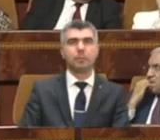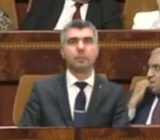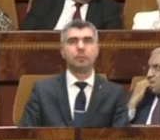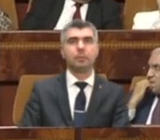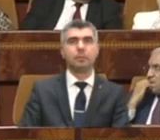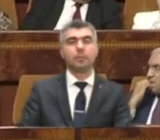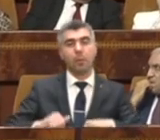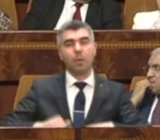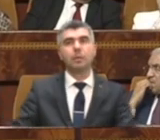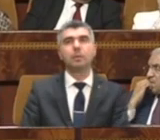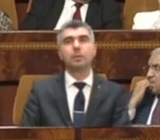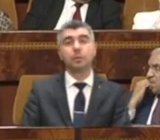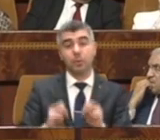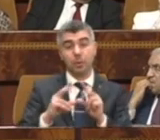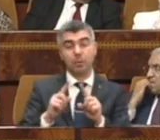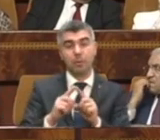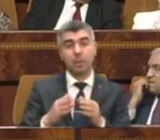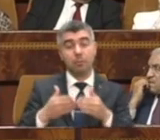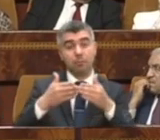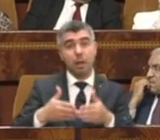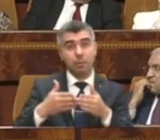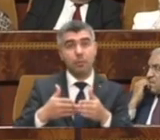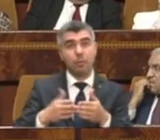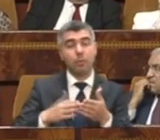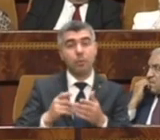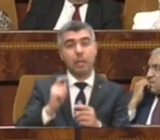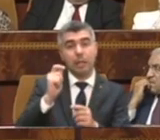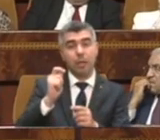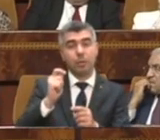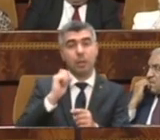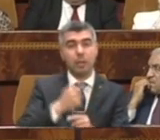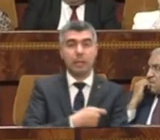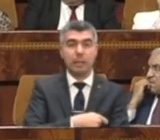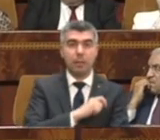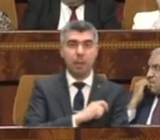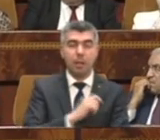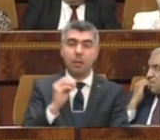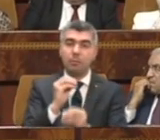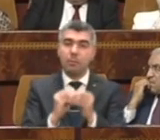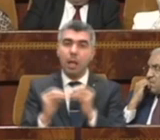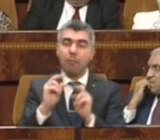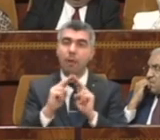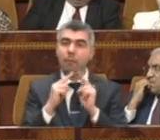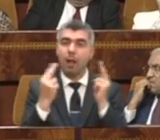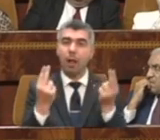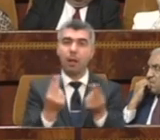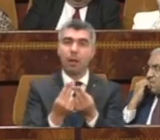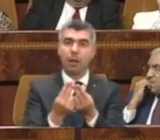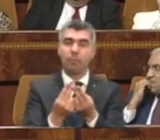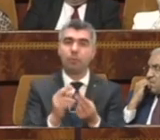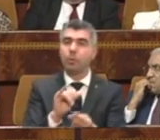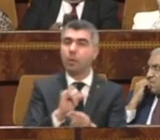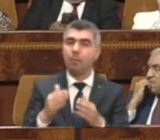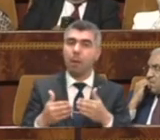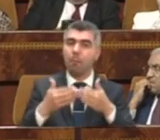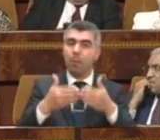سيد الوزير، بالفعل راه هذه الرحله البحريه اللي تكلم عليها السيد النائب ديال طنجه المدينه الطريفه راه ولات اغلى رحله في العالم، راه ما كاينش شي رحله بحريه